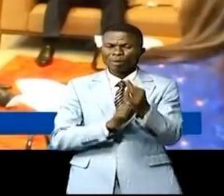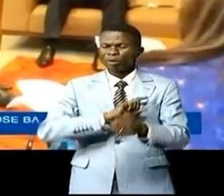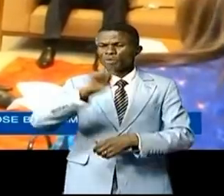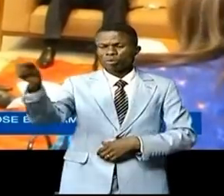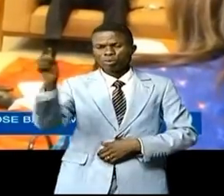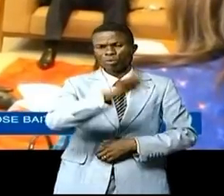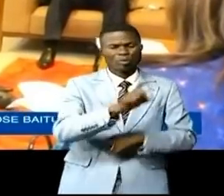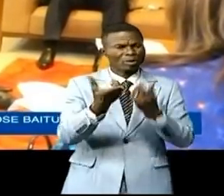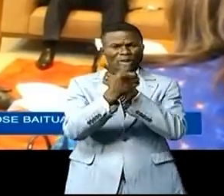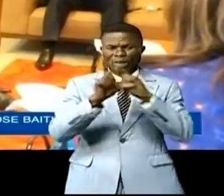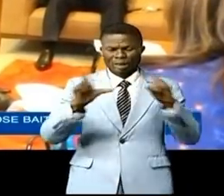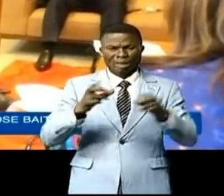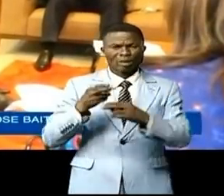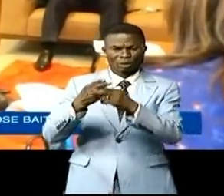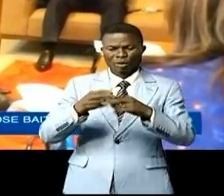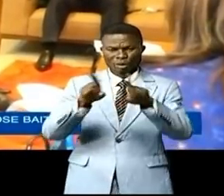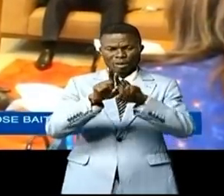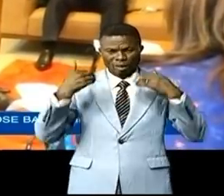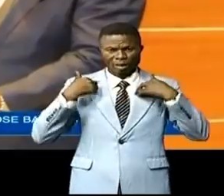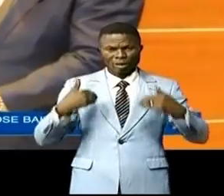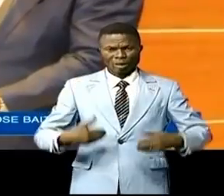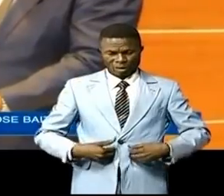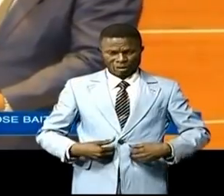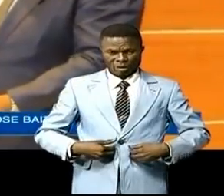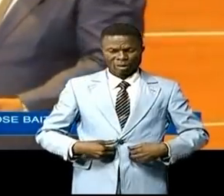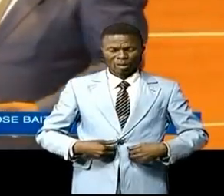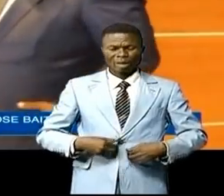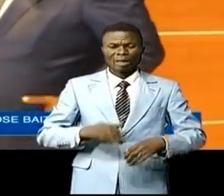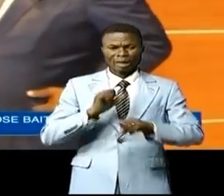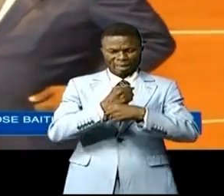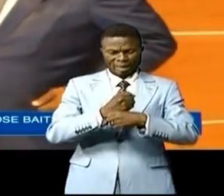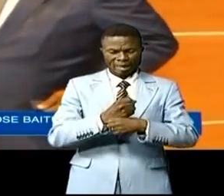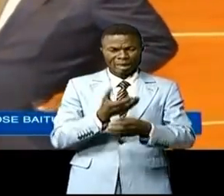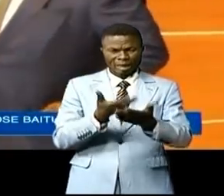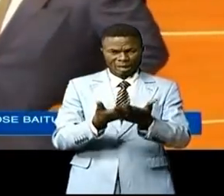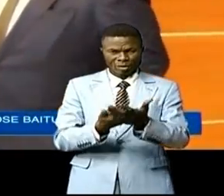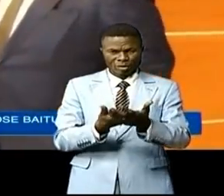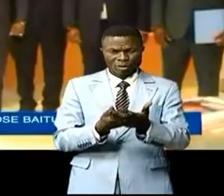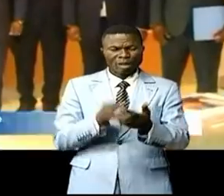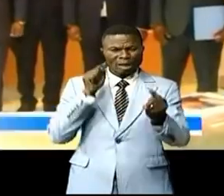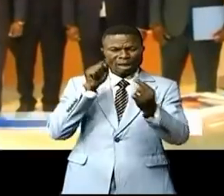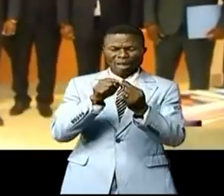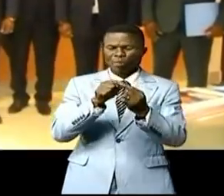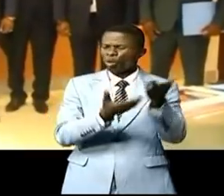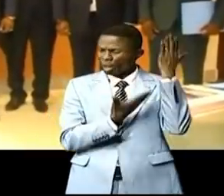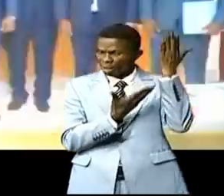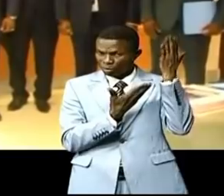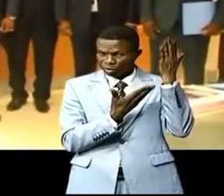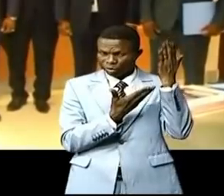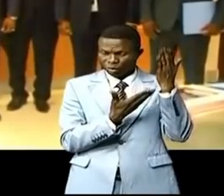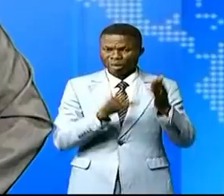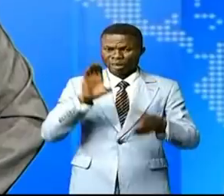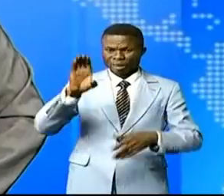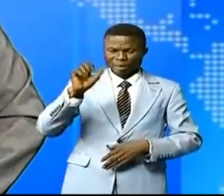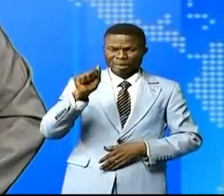biens. La sécurité et la santé dans la région constituent également les autres priorités de la